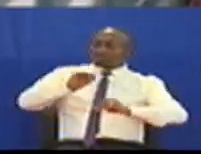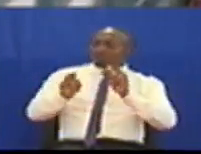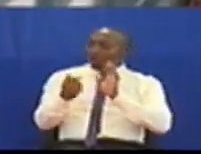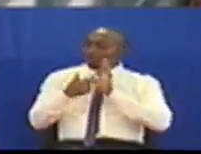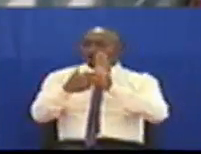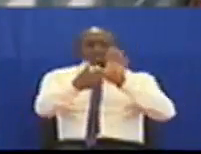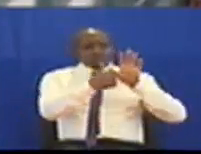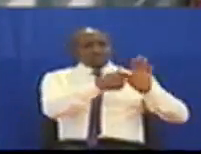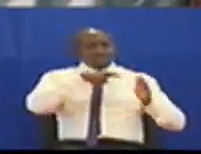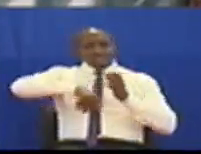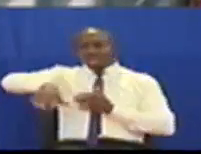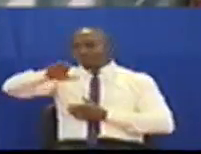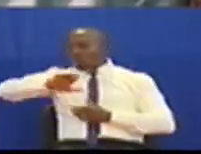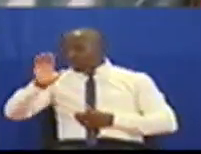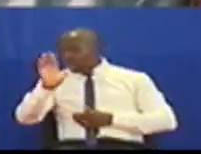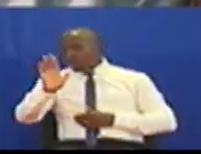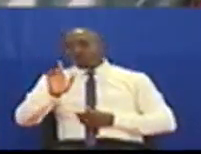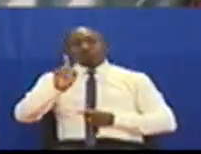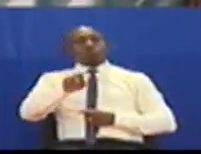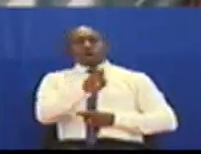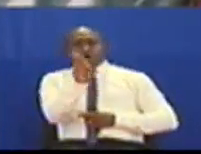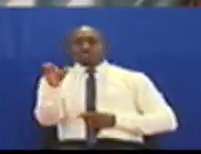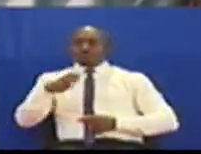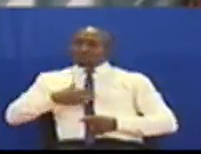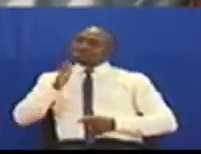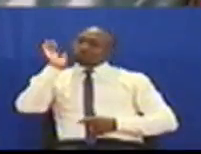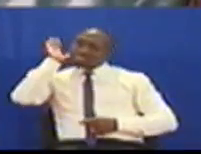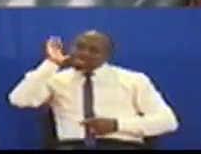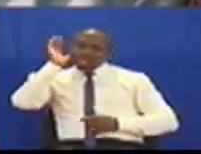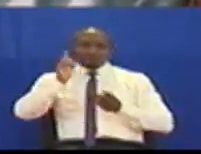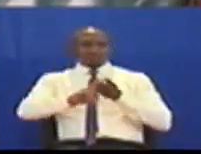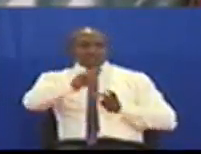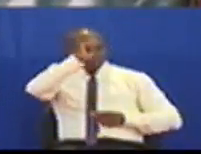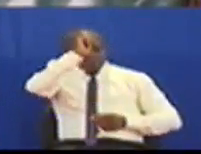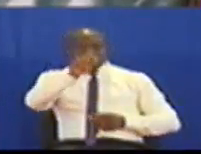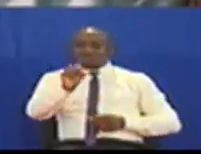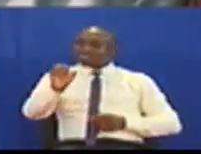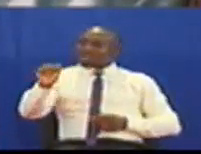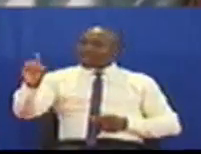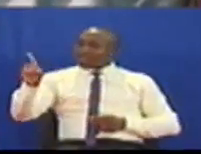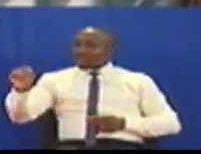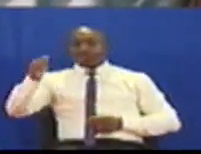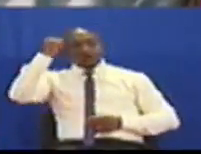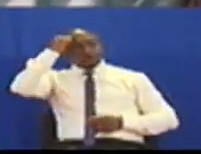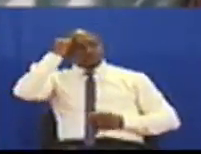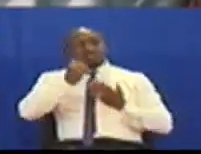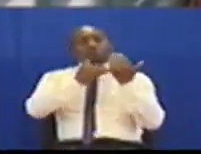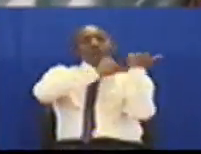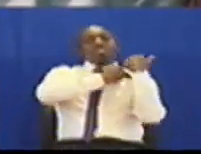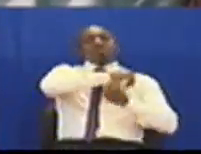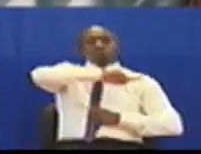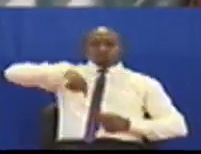maeneo yao wana hoja ambazo wangependa zisikilizwe. Mheshimiwa Sada anachofanya ni kuwakumbusha wajibu wetu waheshimiwa